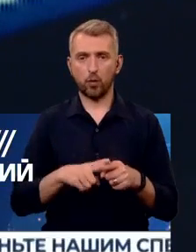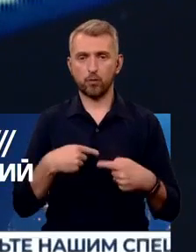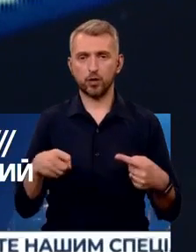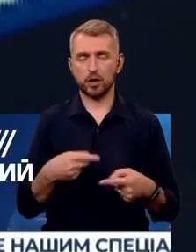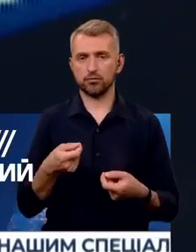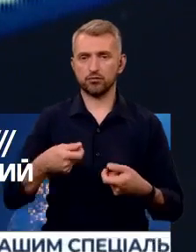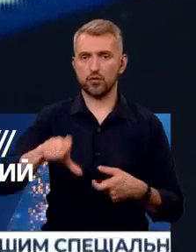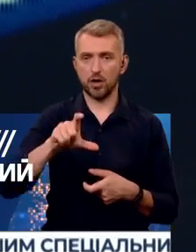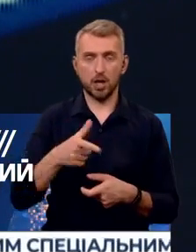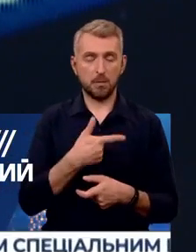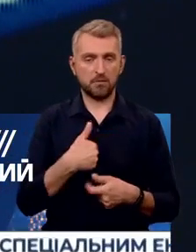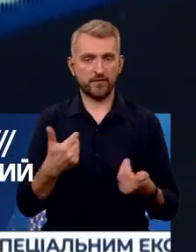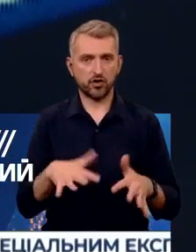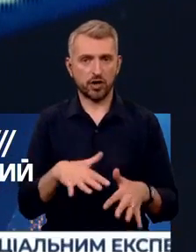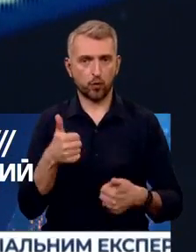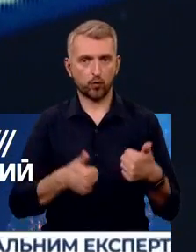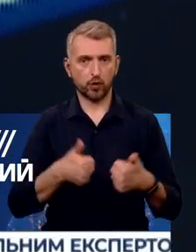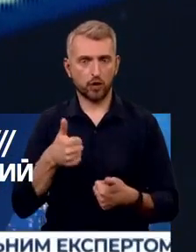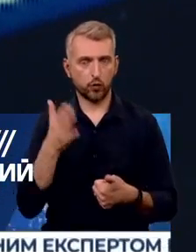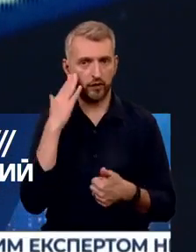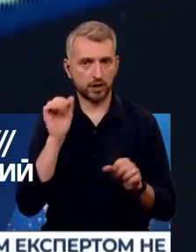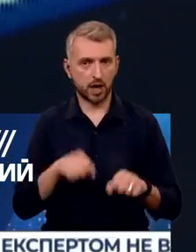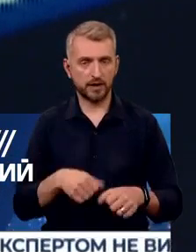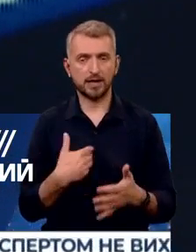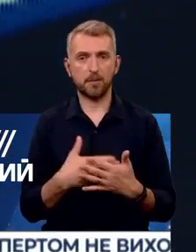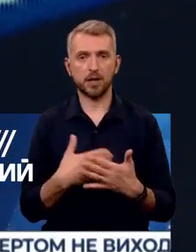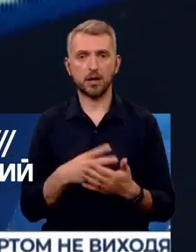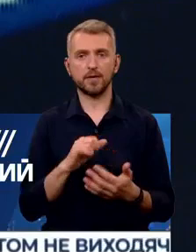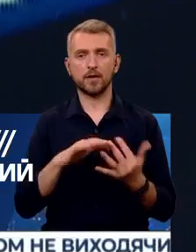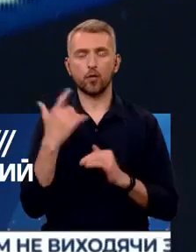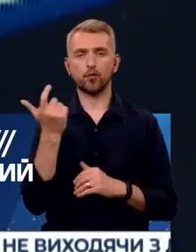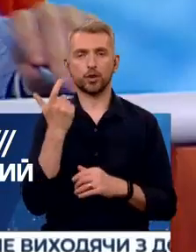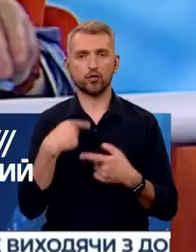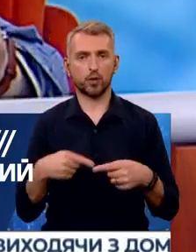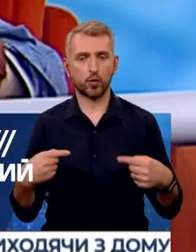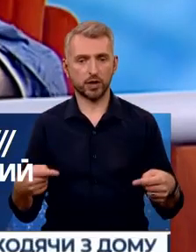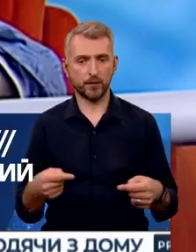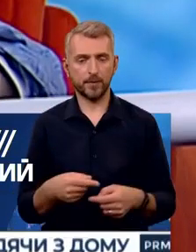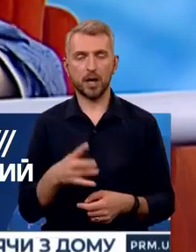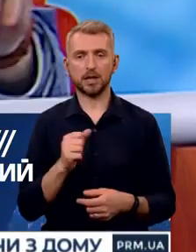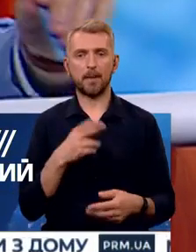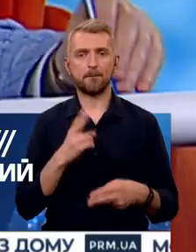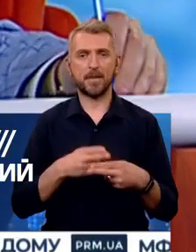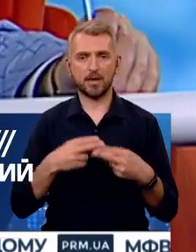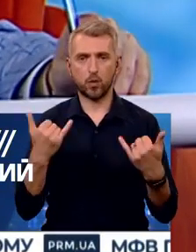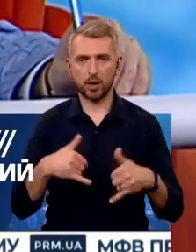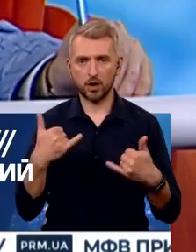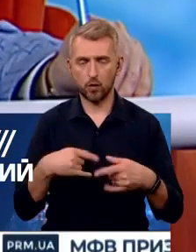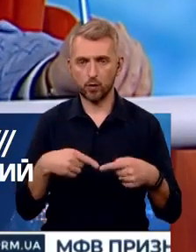стає дорожчою і ми втрачаємо конкурентоздатність. Наприклад, на сільськогосподарську продукцію, на металургійну